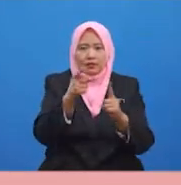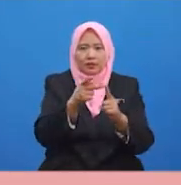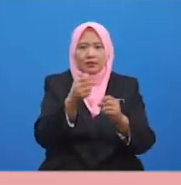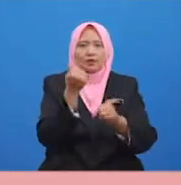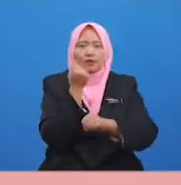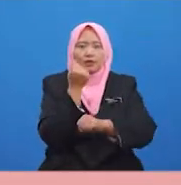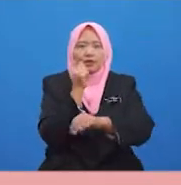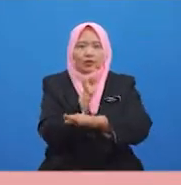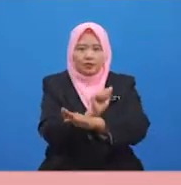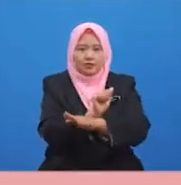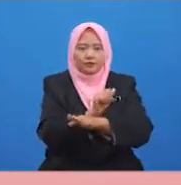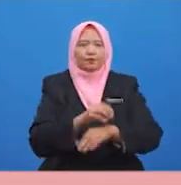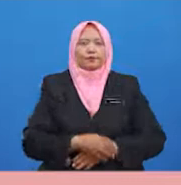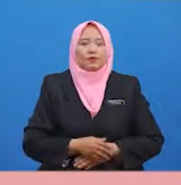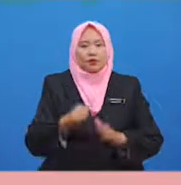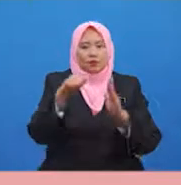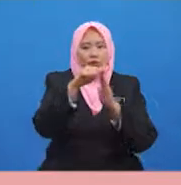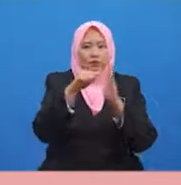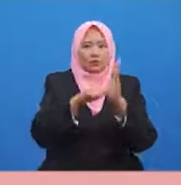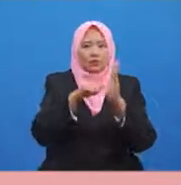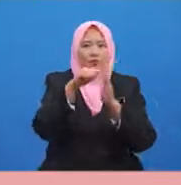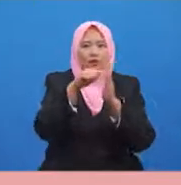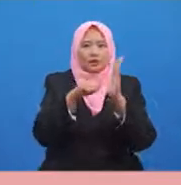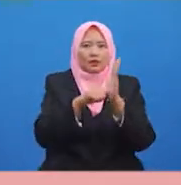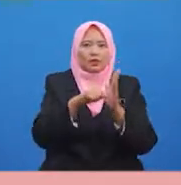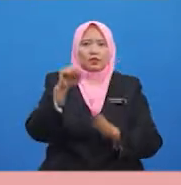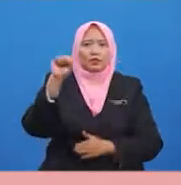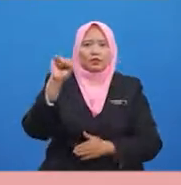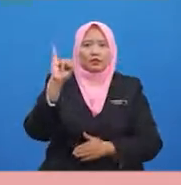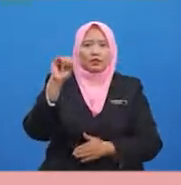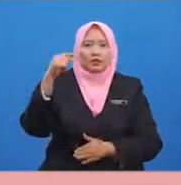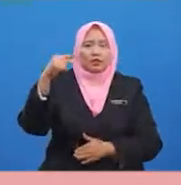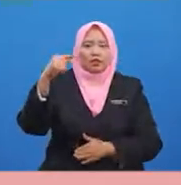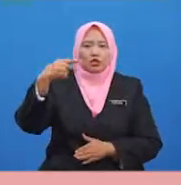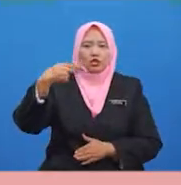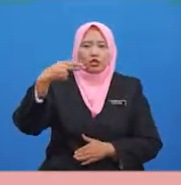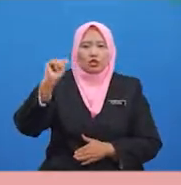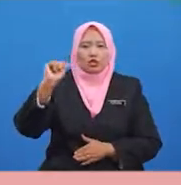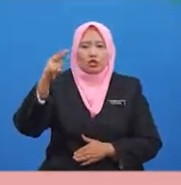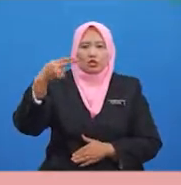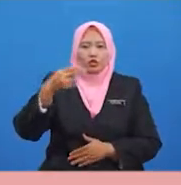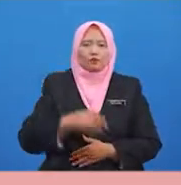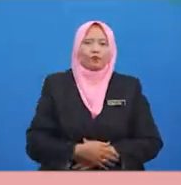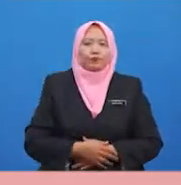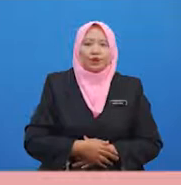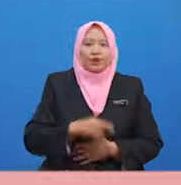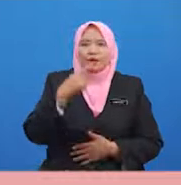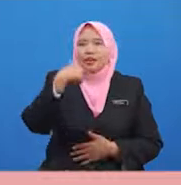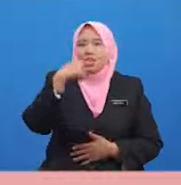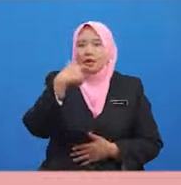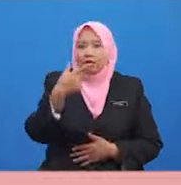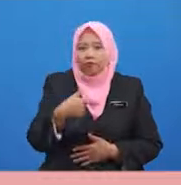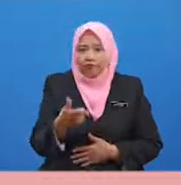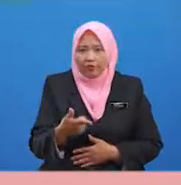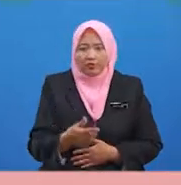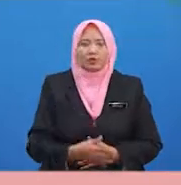Ketiga, syarat sirah, iaitu lafaz ijab dan qabul. Pertama, lafaz ijab